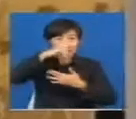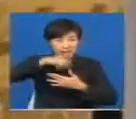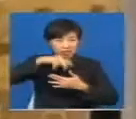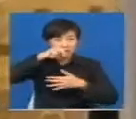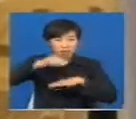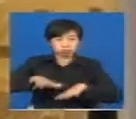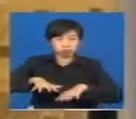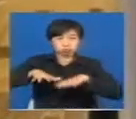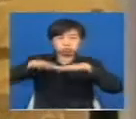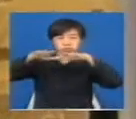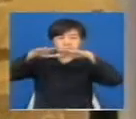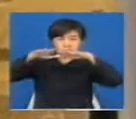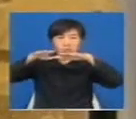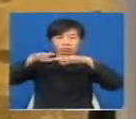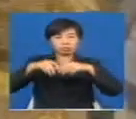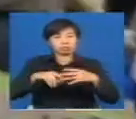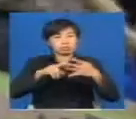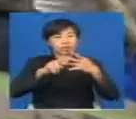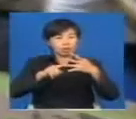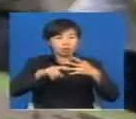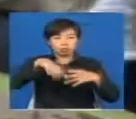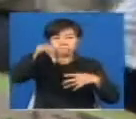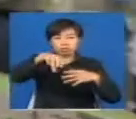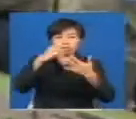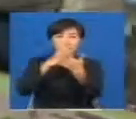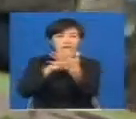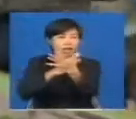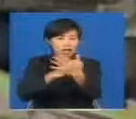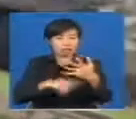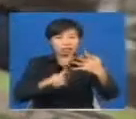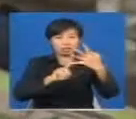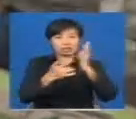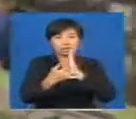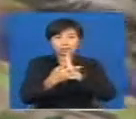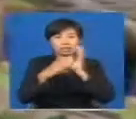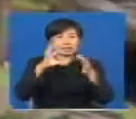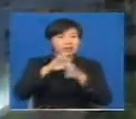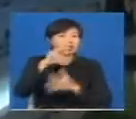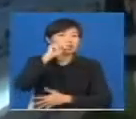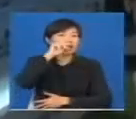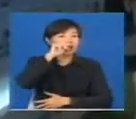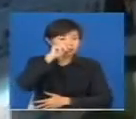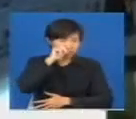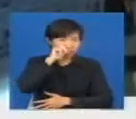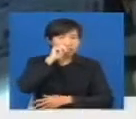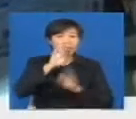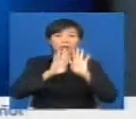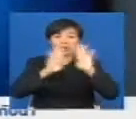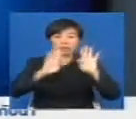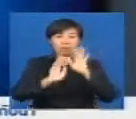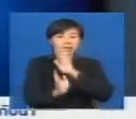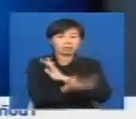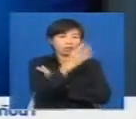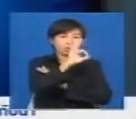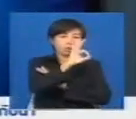ทยบูธนิทรรศการด้านวิชาการและบูธแสดงเทคโนโลยีที่เกี่ยวข้องกับน้ำซึ่งเปิดให้เข้าชมตั้งแต่เวลา 9:00